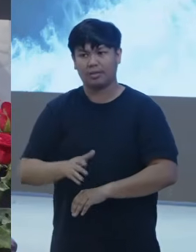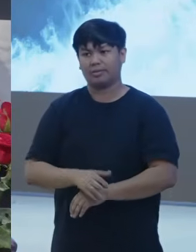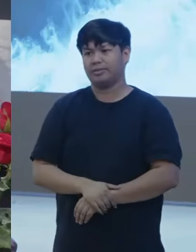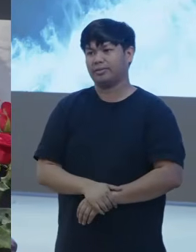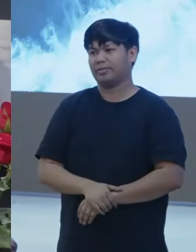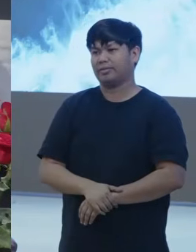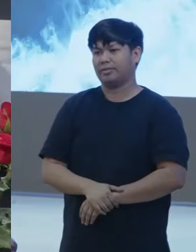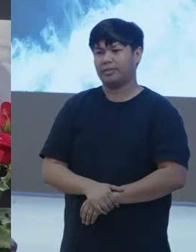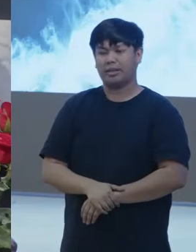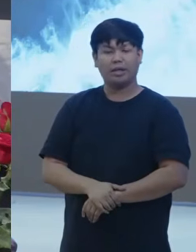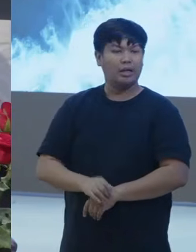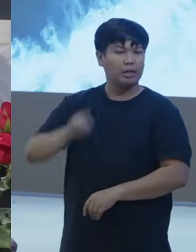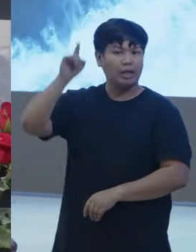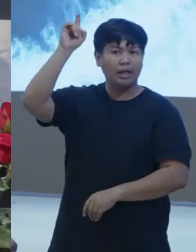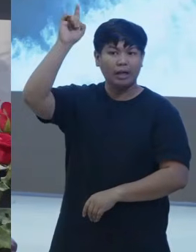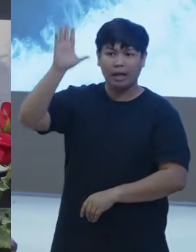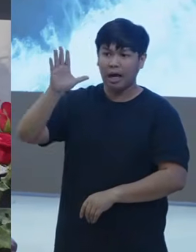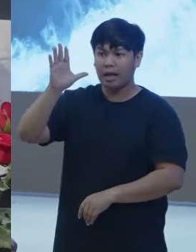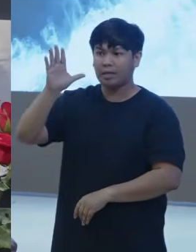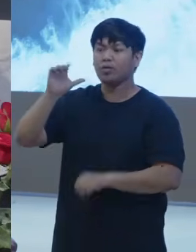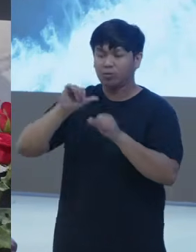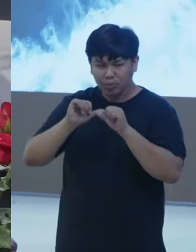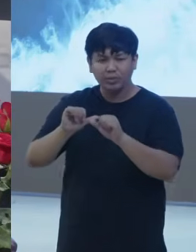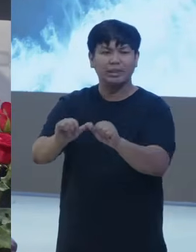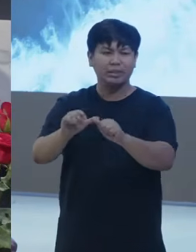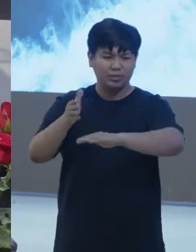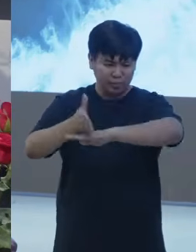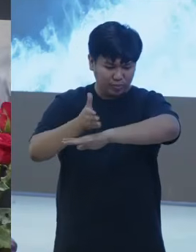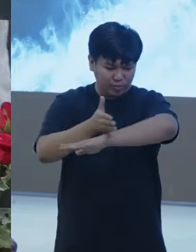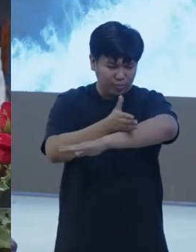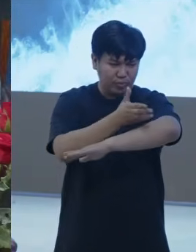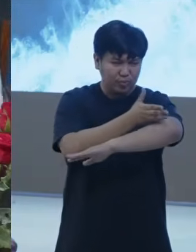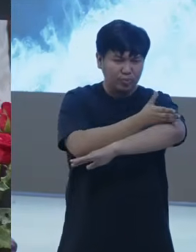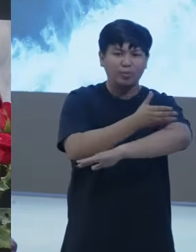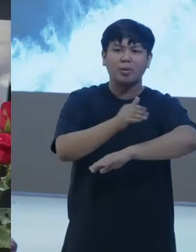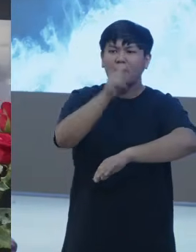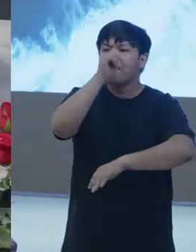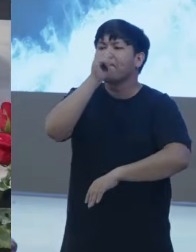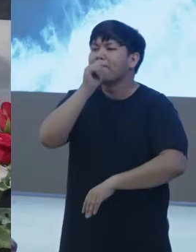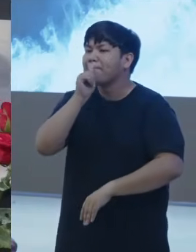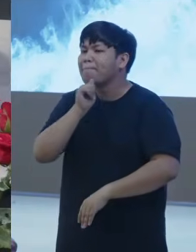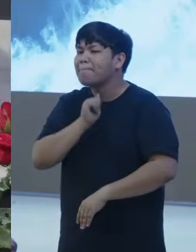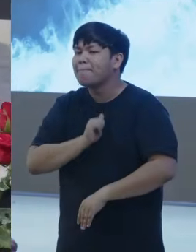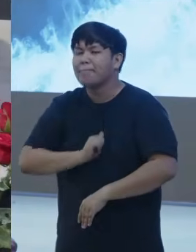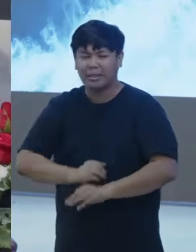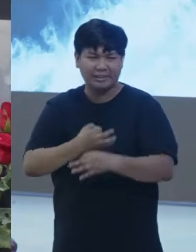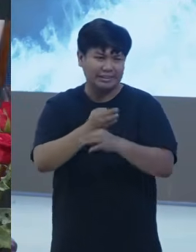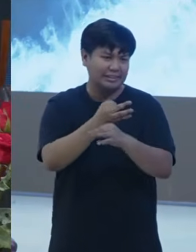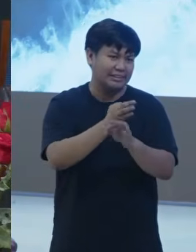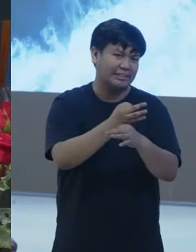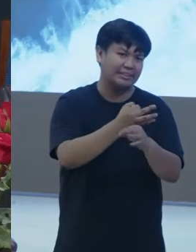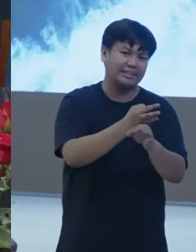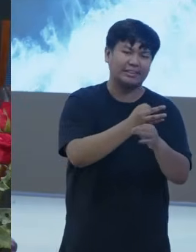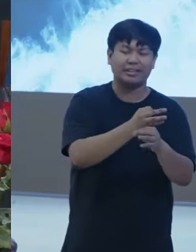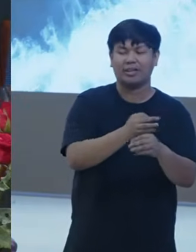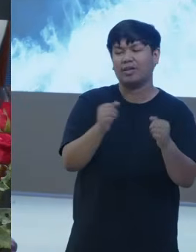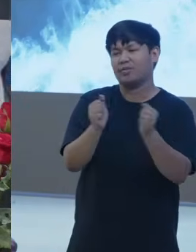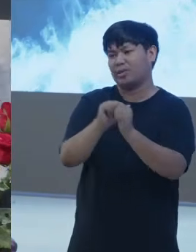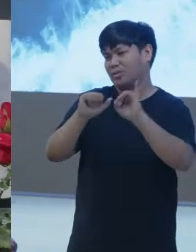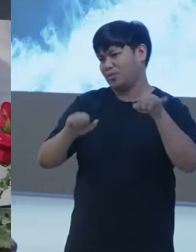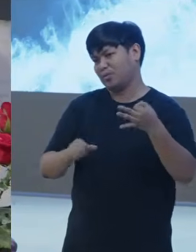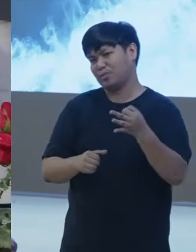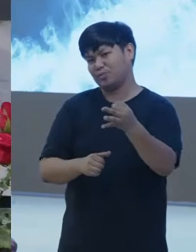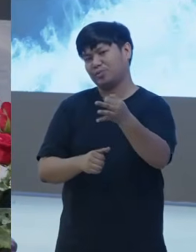So ang Panginoon, hindi pa rin siya tapos kay Jonah. Matyaga pa rin. May patience pa rin,